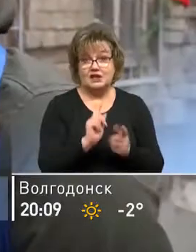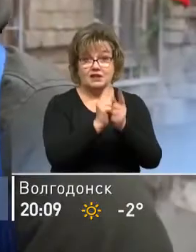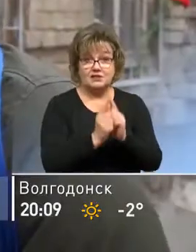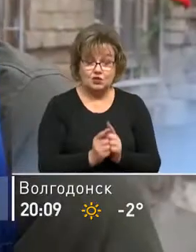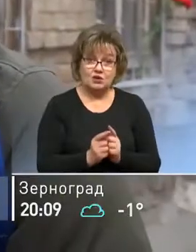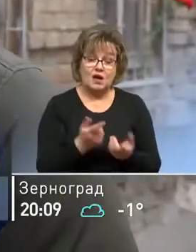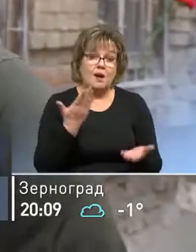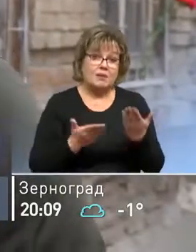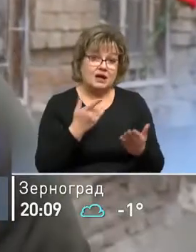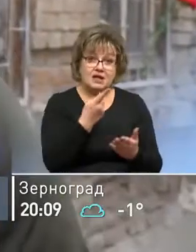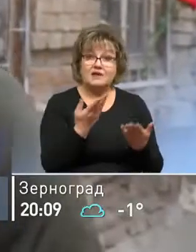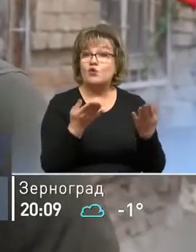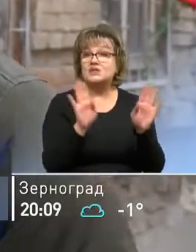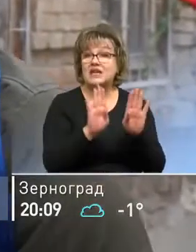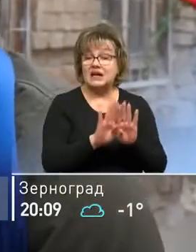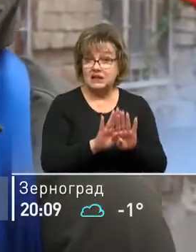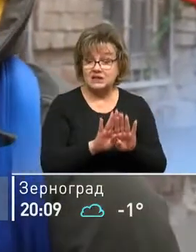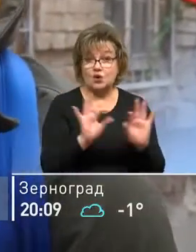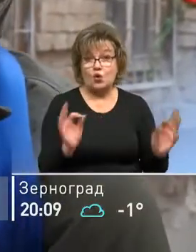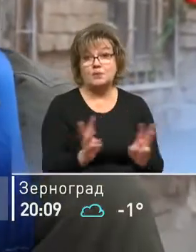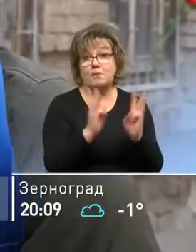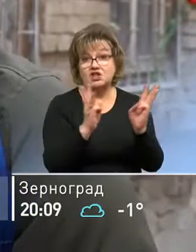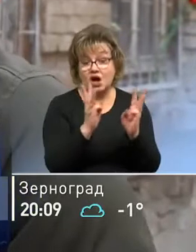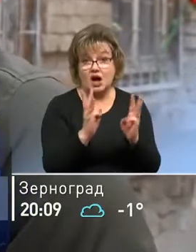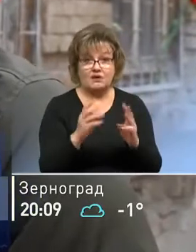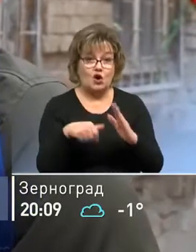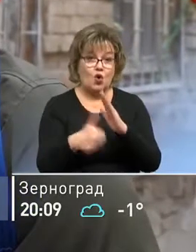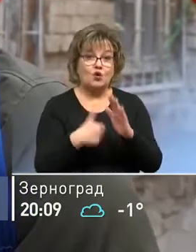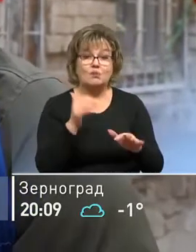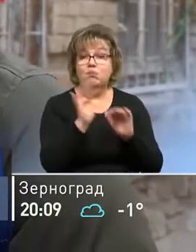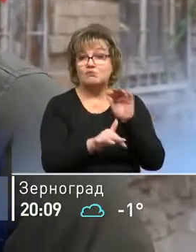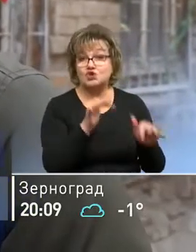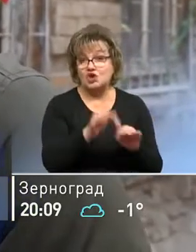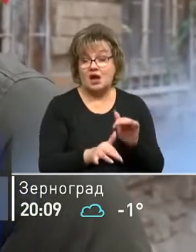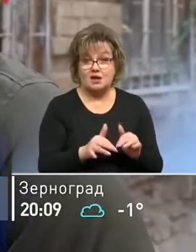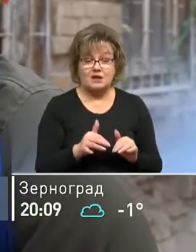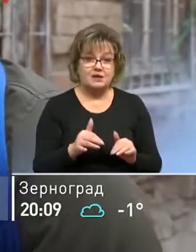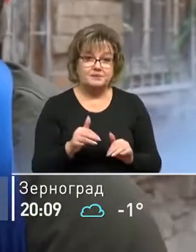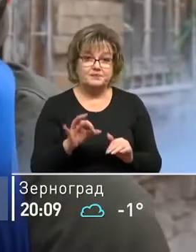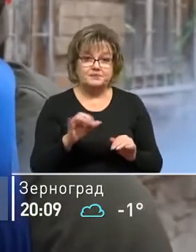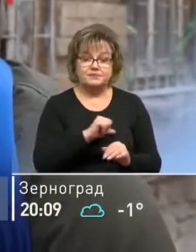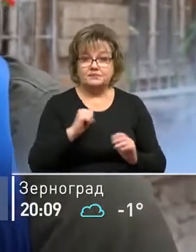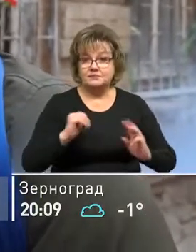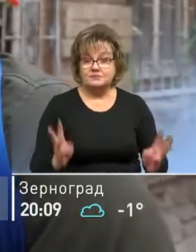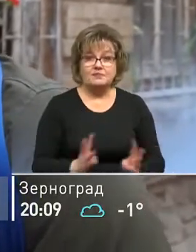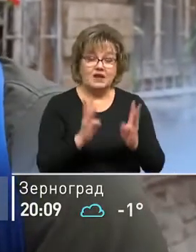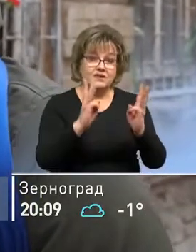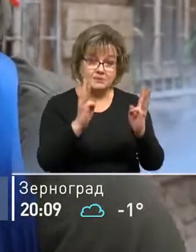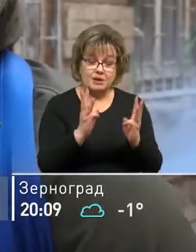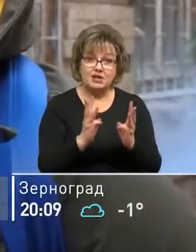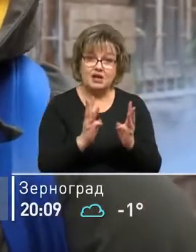по крайней мере его закрыть от от пожаров томат бомжи от от сама воспламеняющихся под